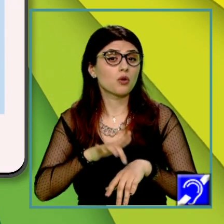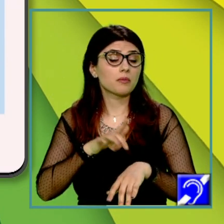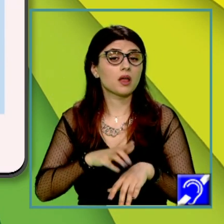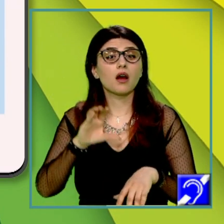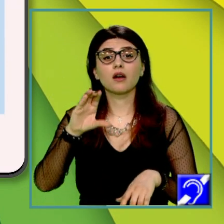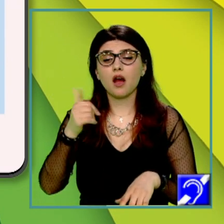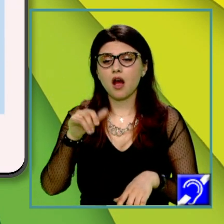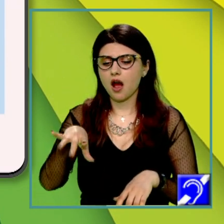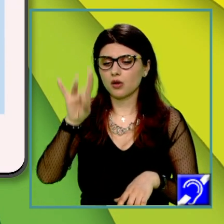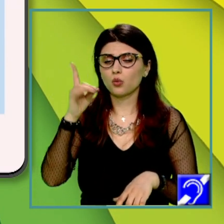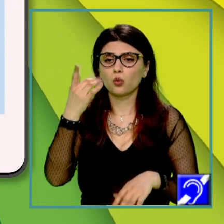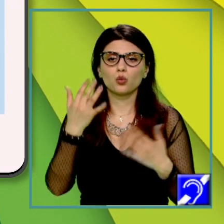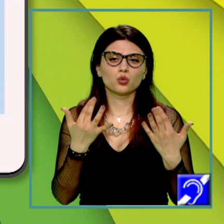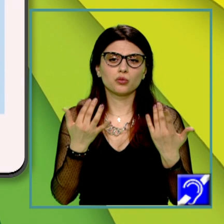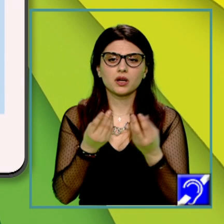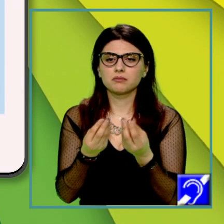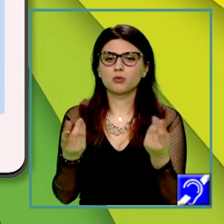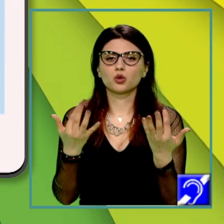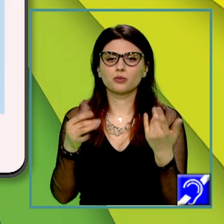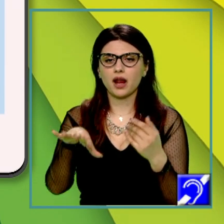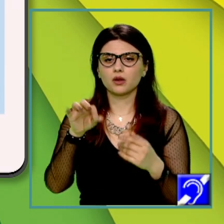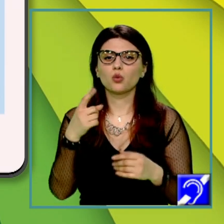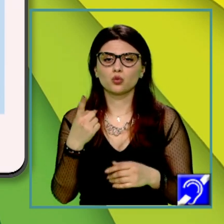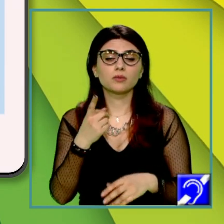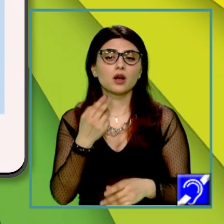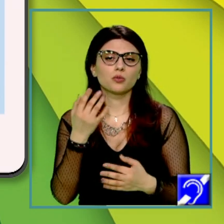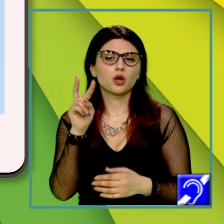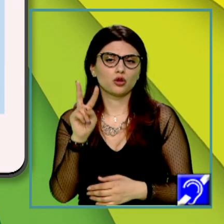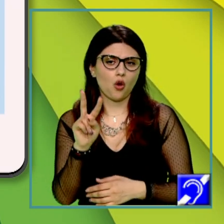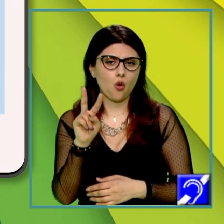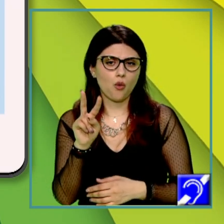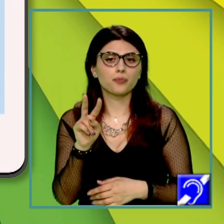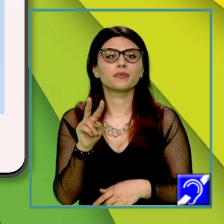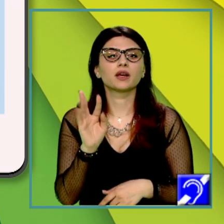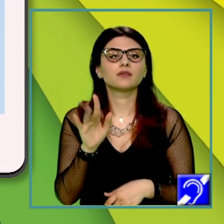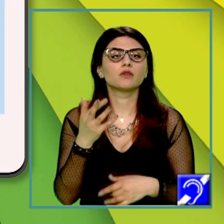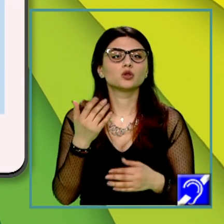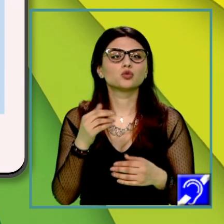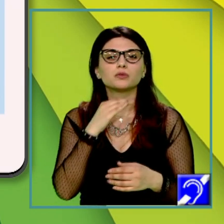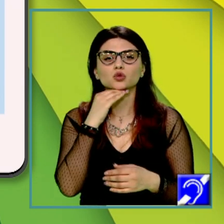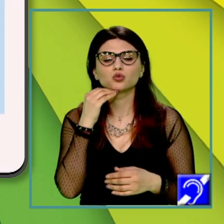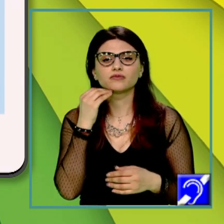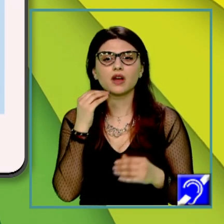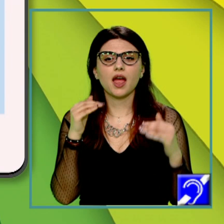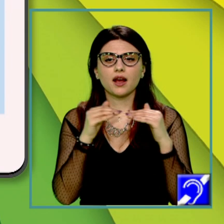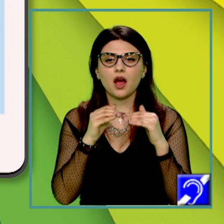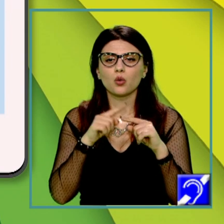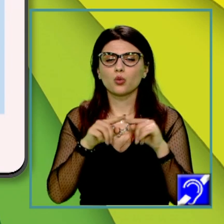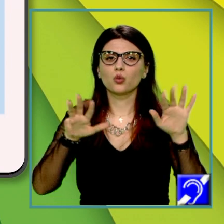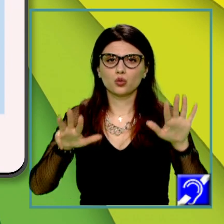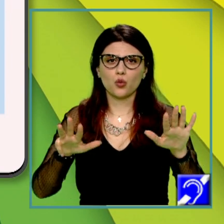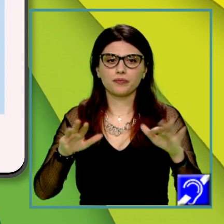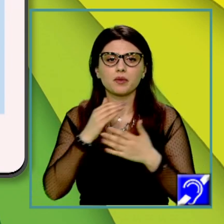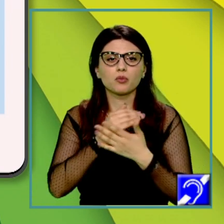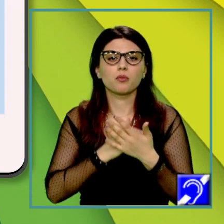alegând un număr din mulțimea numerelor naturale de două cifre acesta să aibă suma cifrelor egal cu nouă cinci